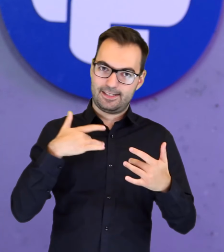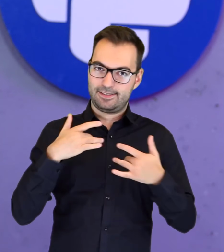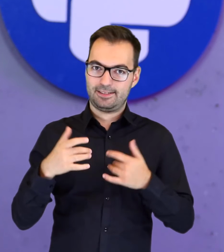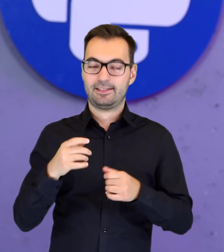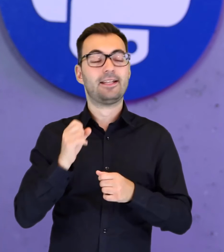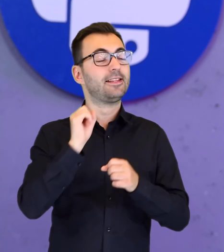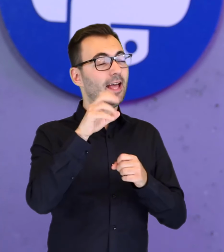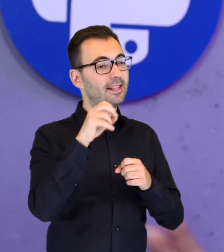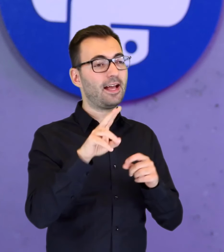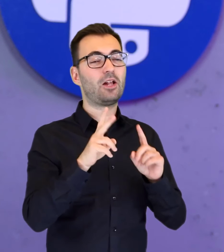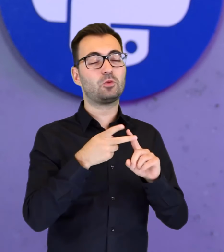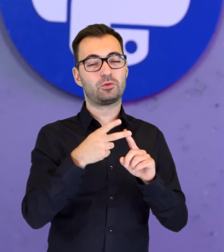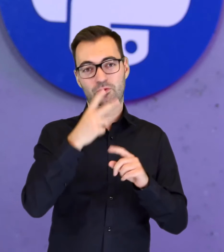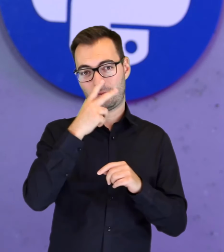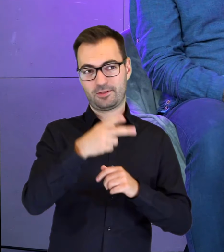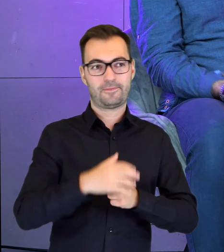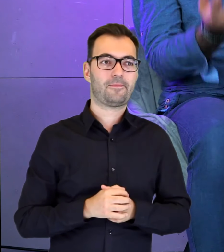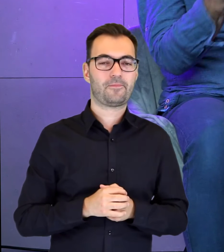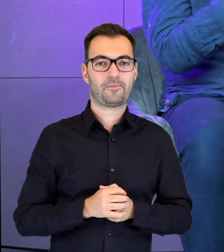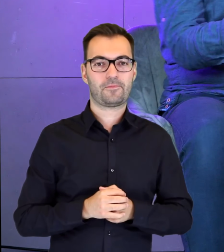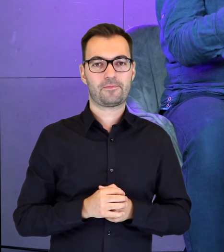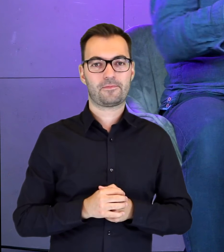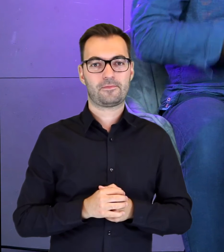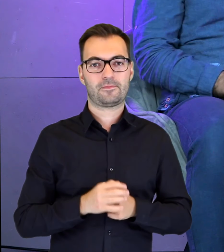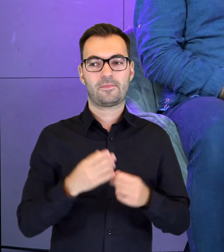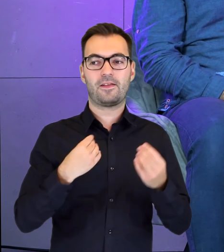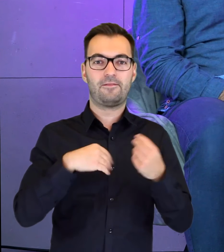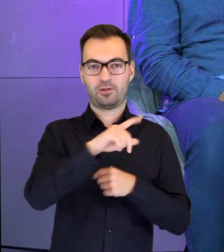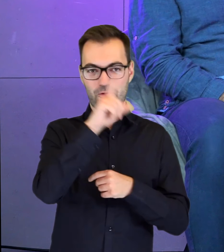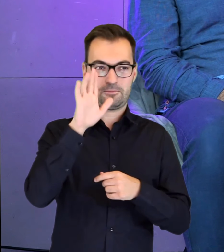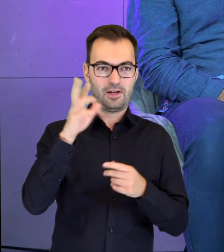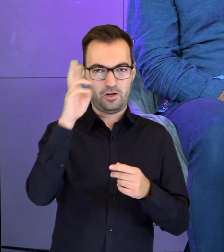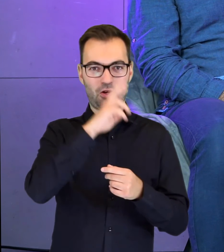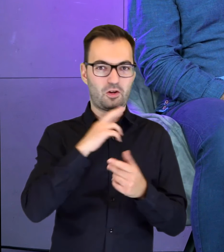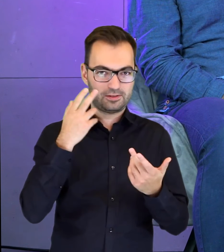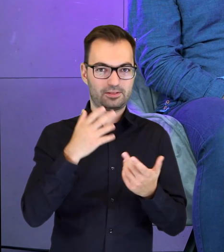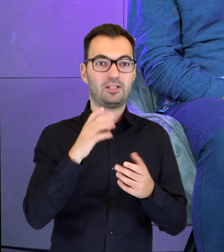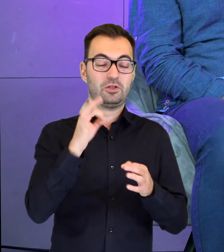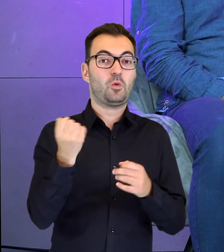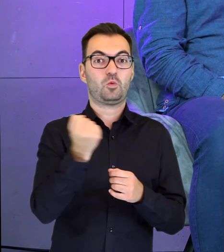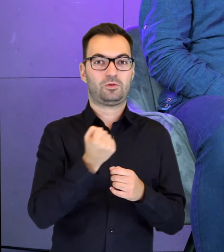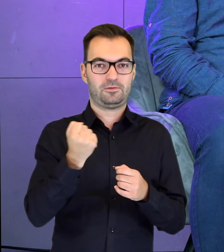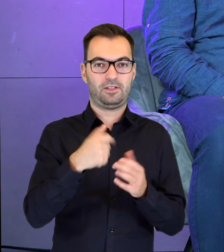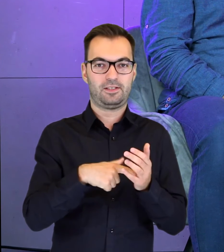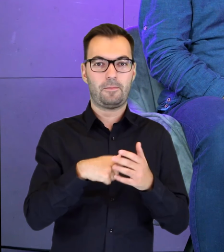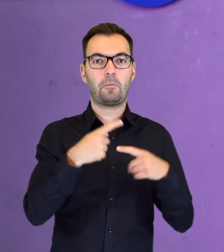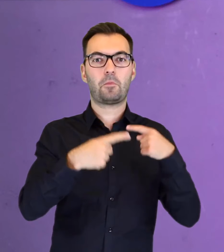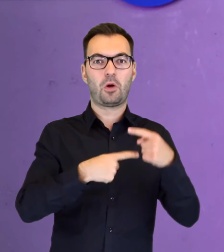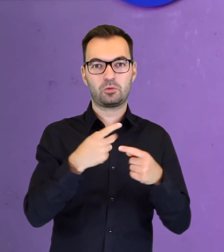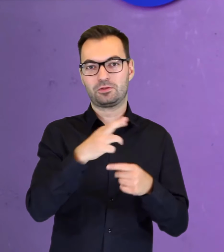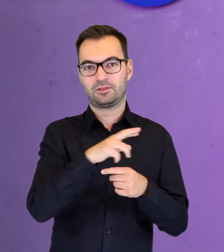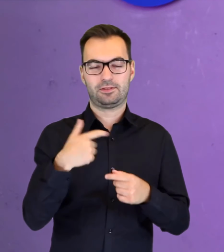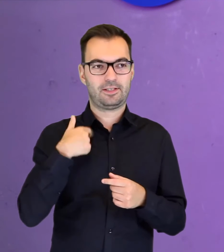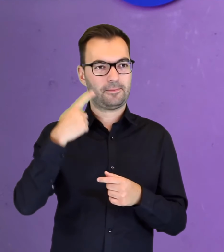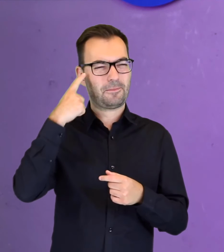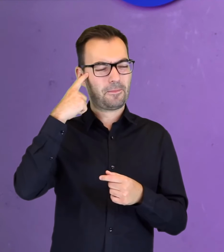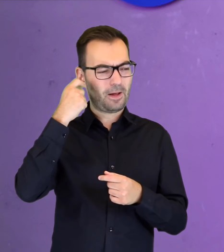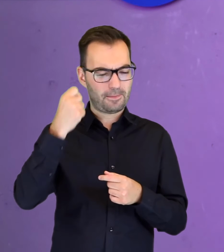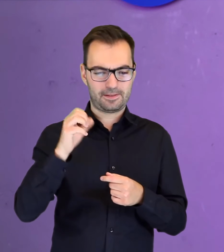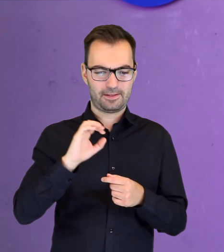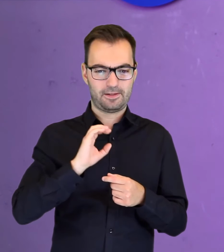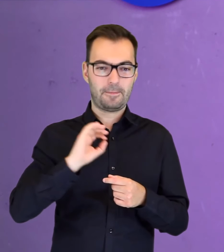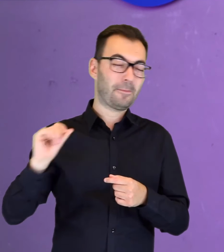wiąże się z czasem z karkołomnym zajęcie tak ale z drugiej strony Większość z nas rodzice korzystający się z